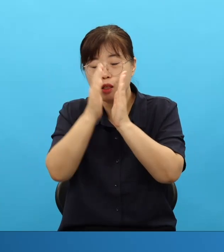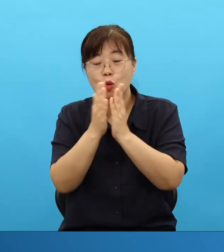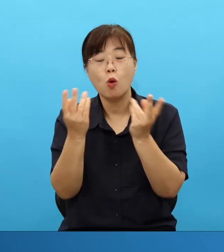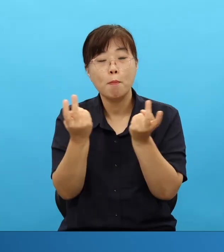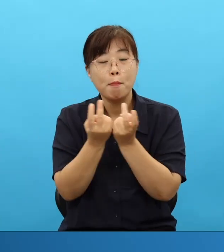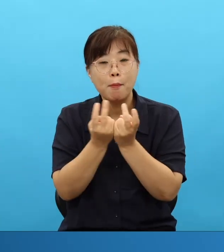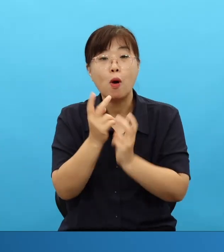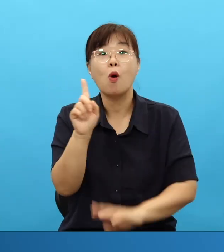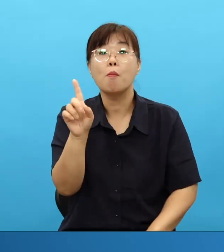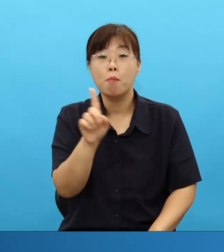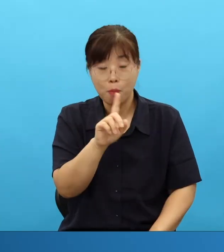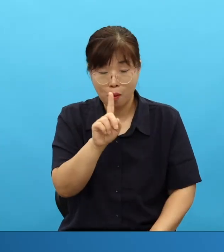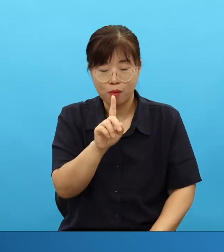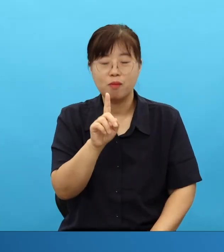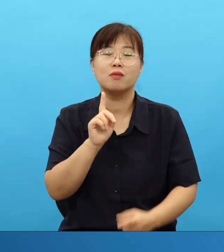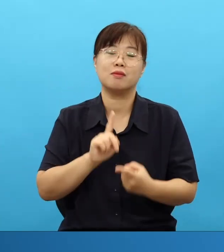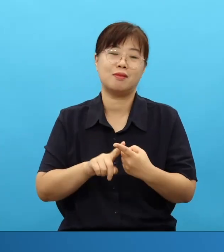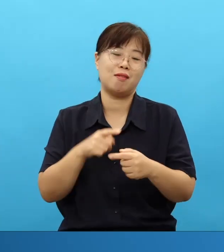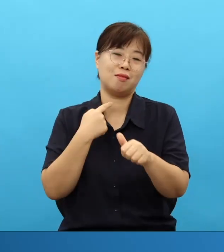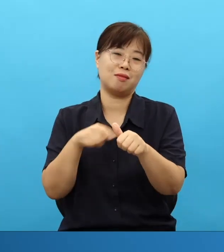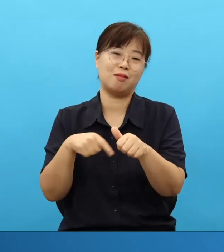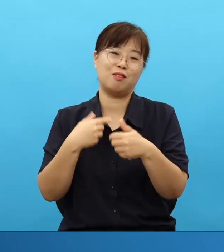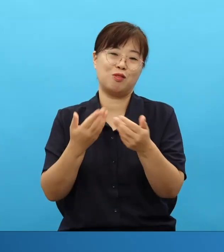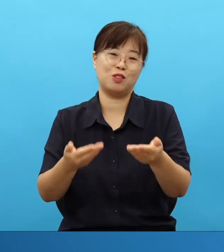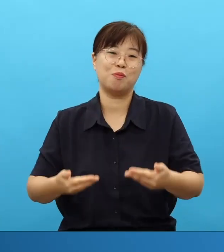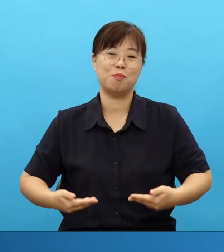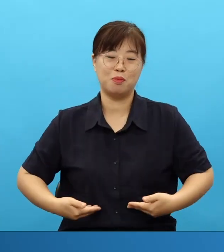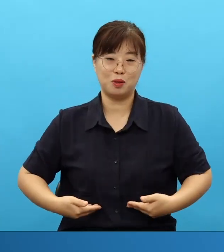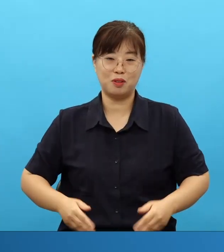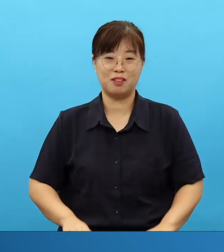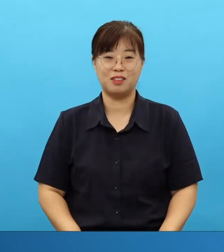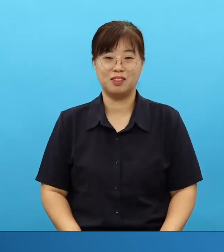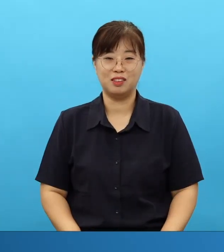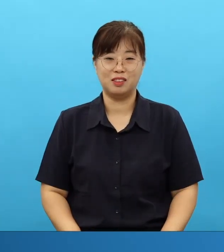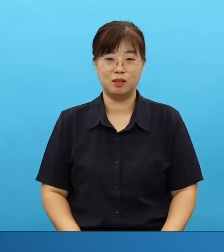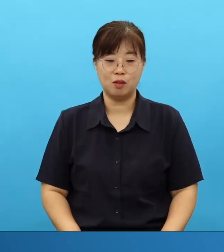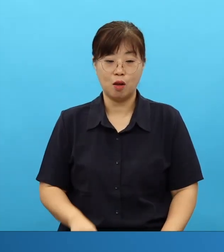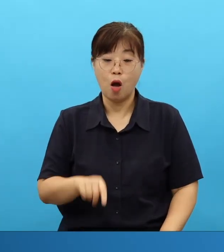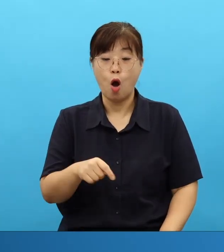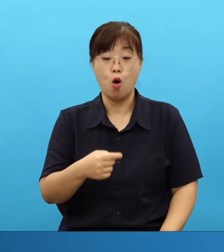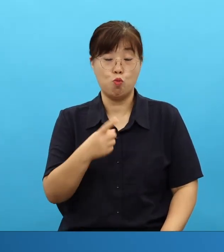야니다 많은 야 되지만 기도 을얻어